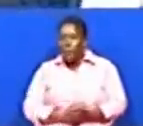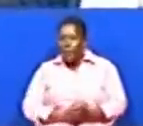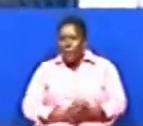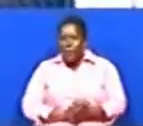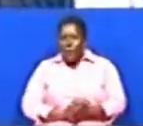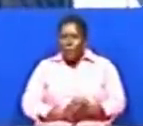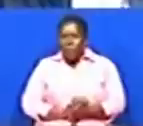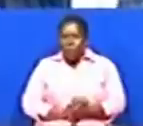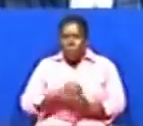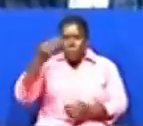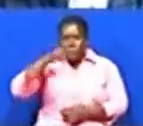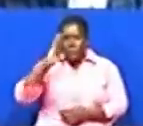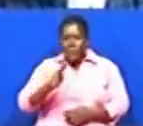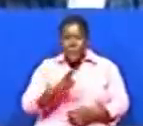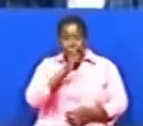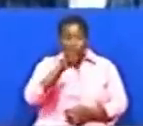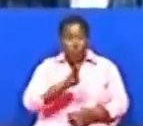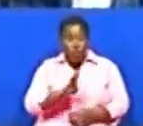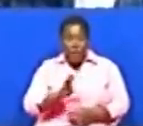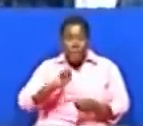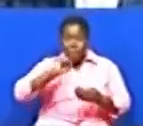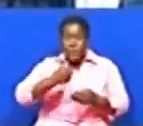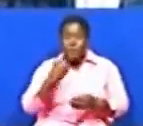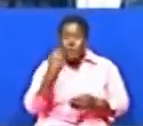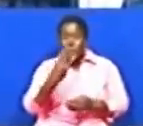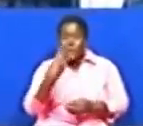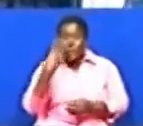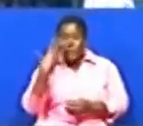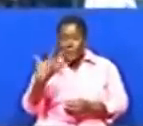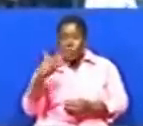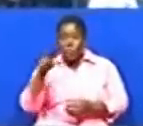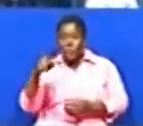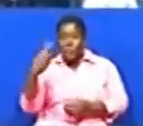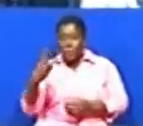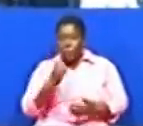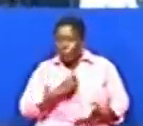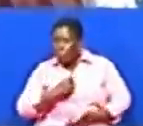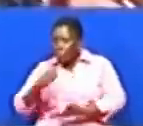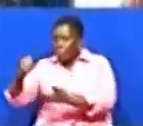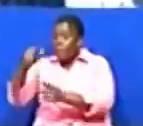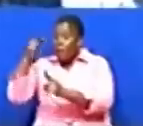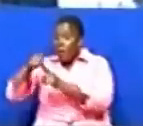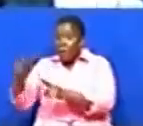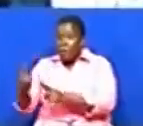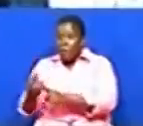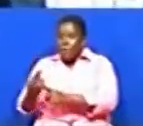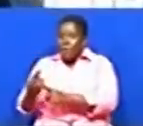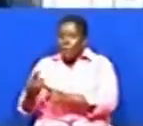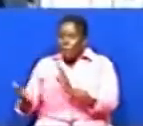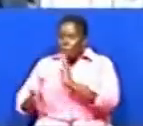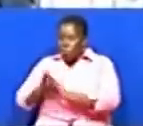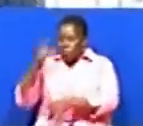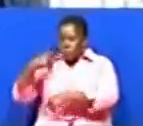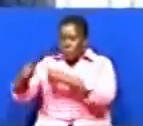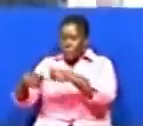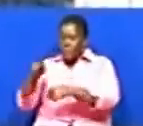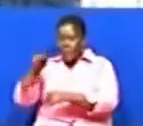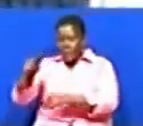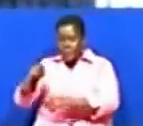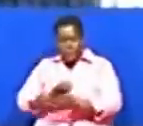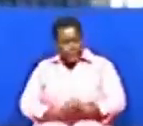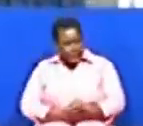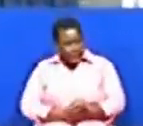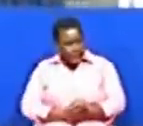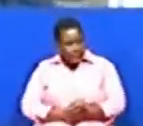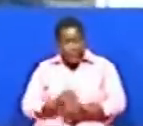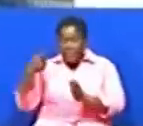nafaka. Kwa serikali imetoa dola za Marekani milioni 35.3 kwa ajili ya kuanzisha sasa